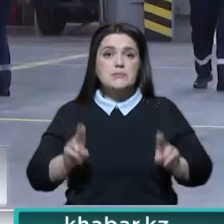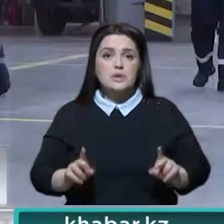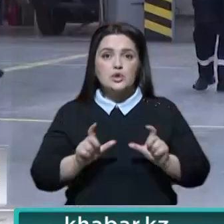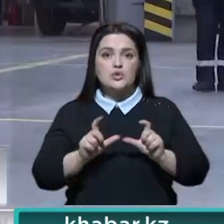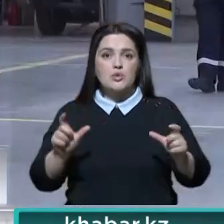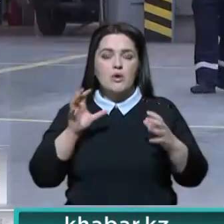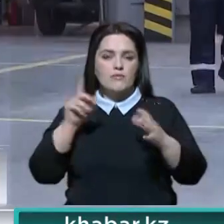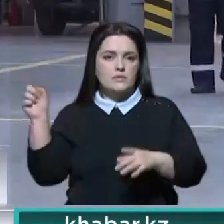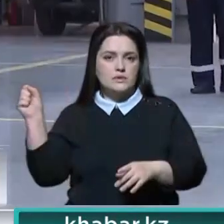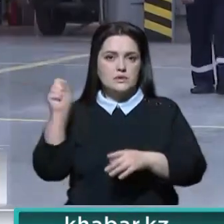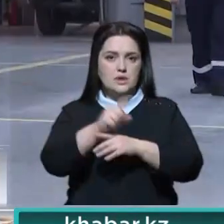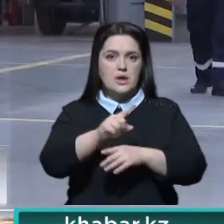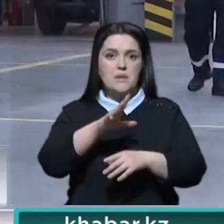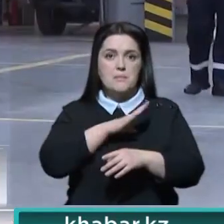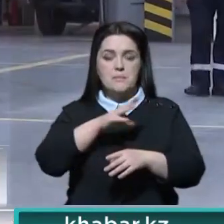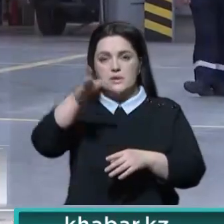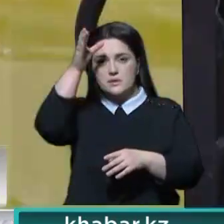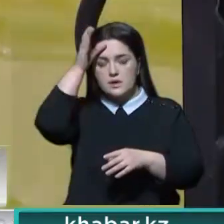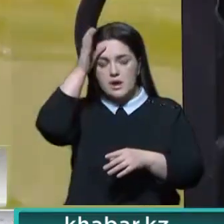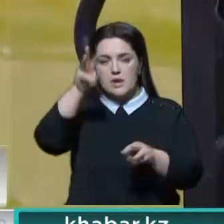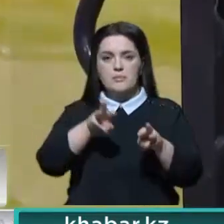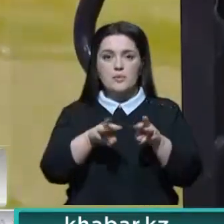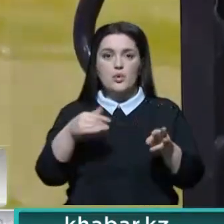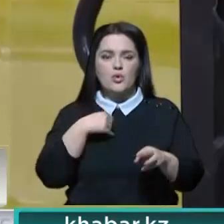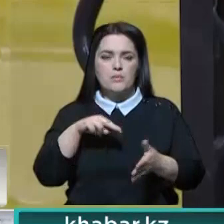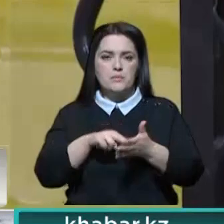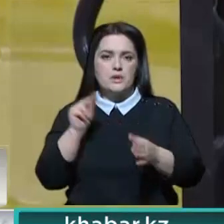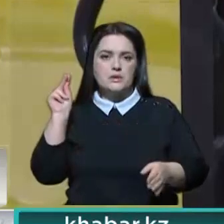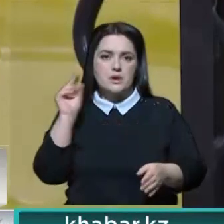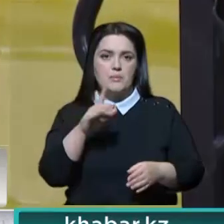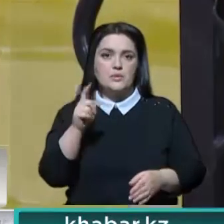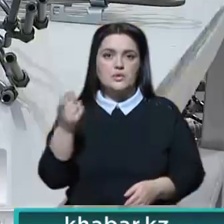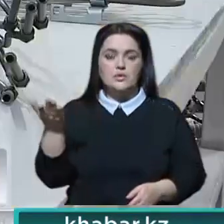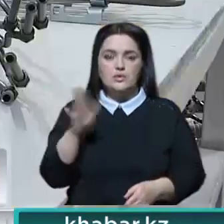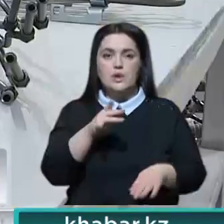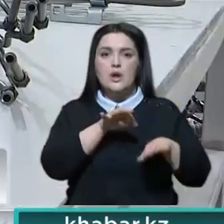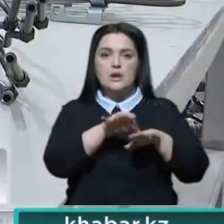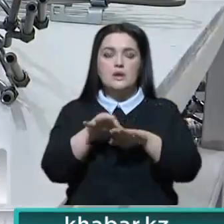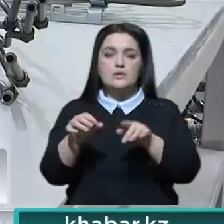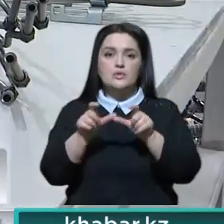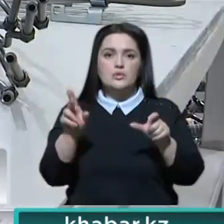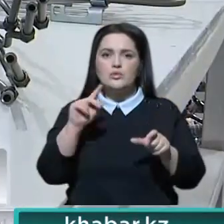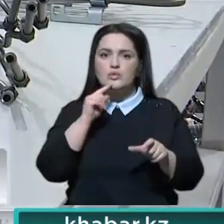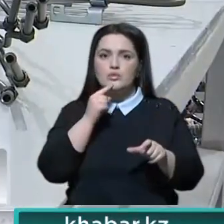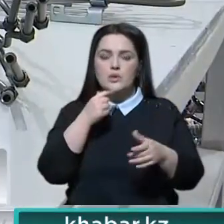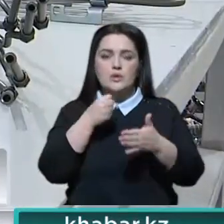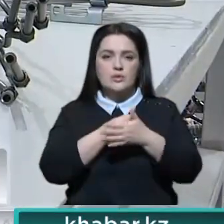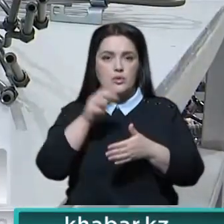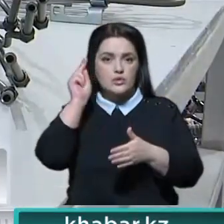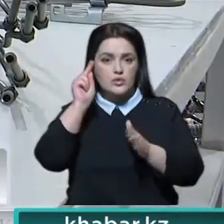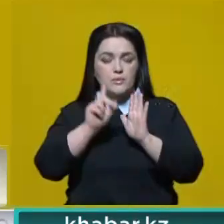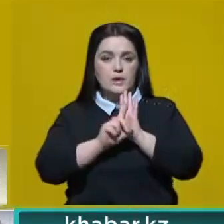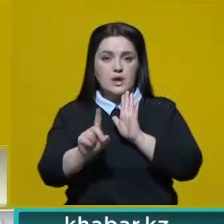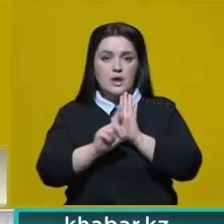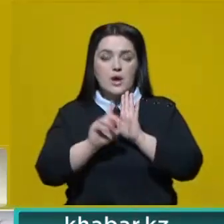автобусы по заказу Министерства просвещения. Акимат планирует закупить здесь 100 единиц техники для развозки школьников, которым трудно добираться на учебу. Всего